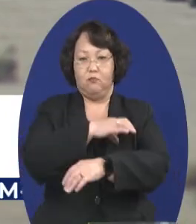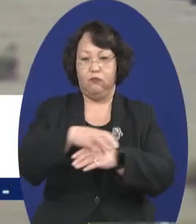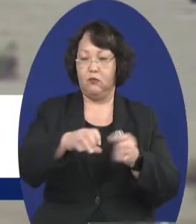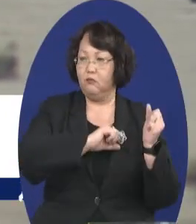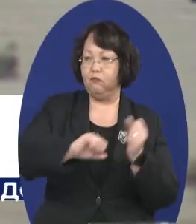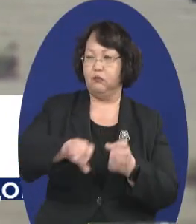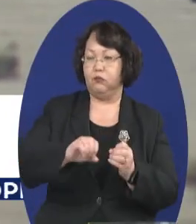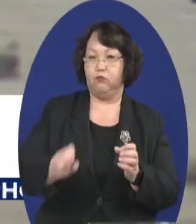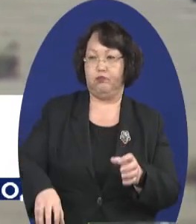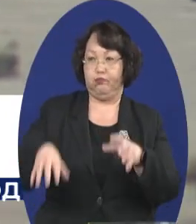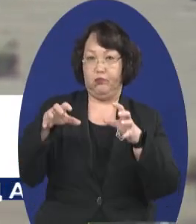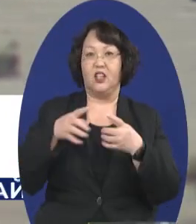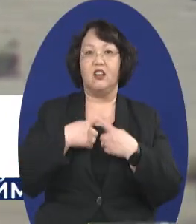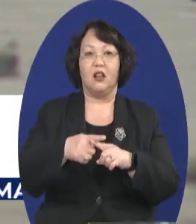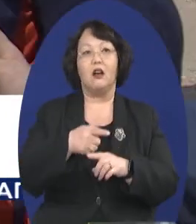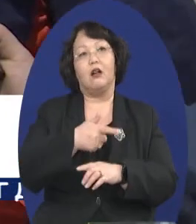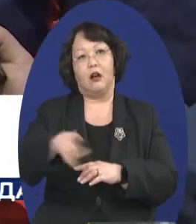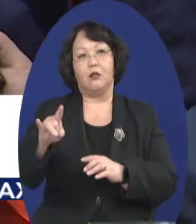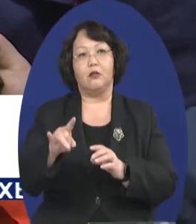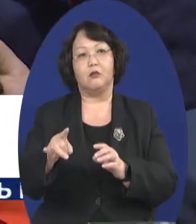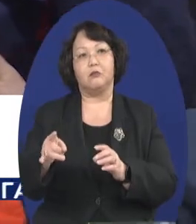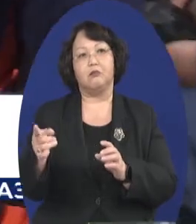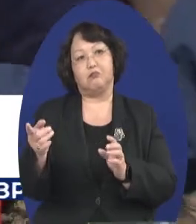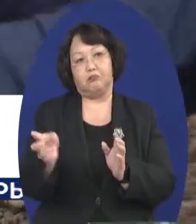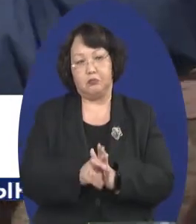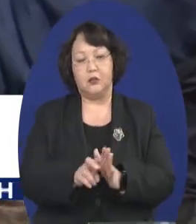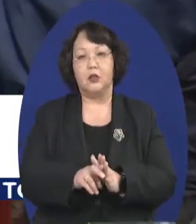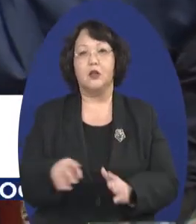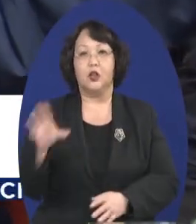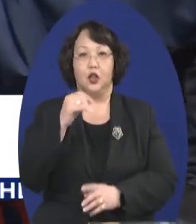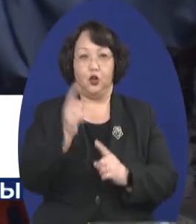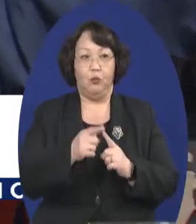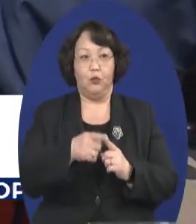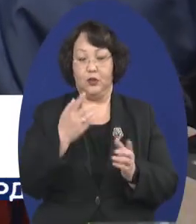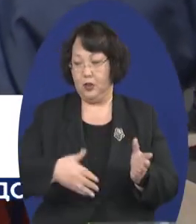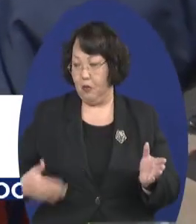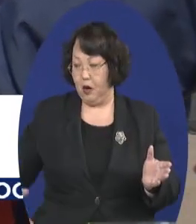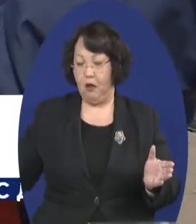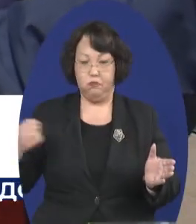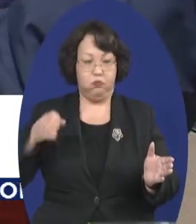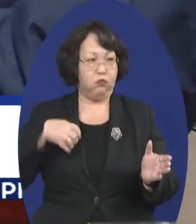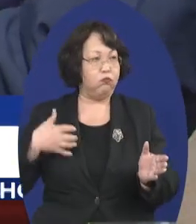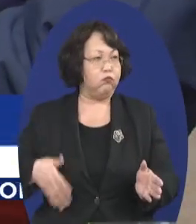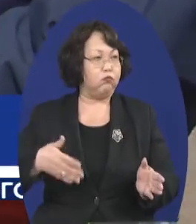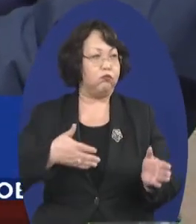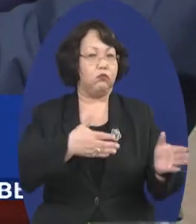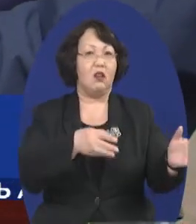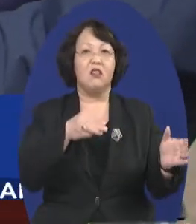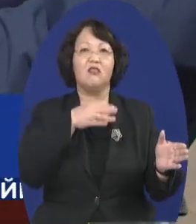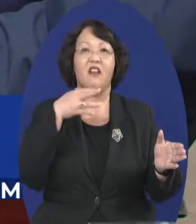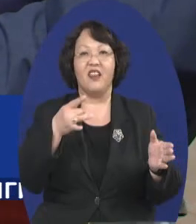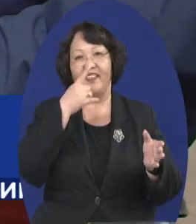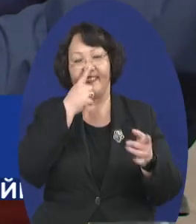байх болно гэдгийг бас танд хэлэх гэж байна. Тэгэхээр бидний тавьж байгаа зорилго бол төмөр замаараач тээвэрлэлтэй зохион